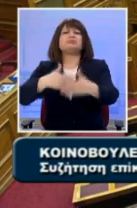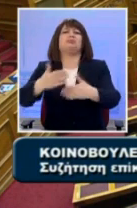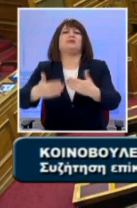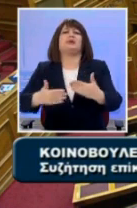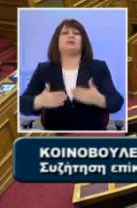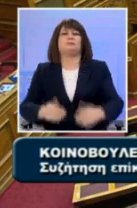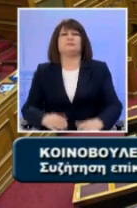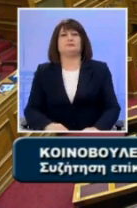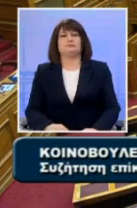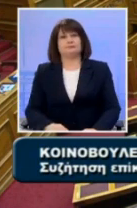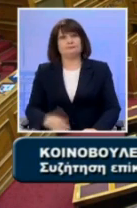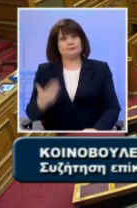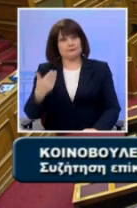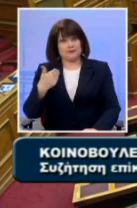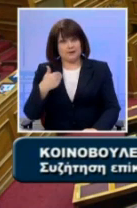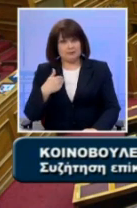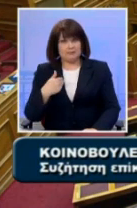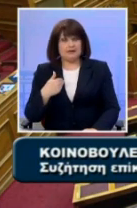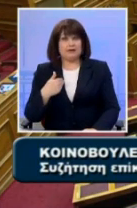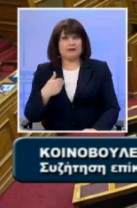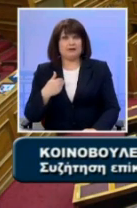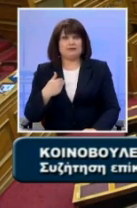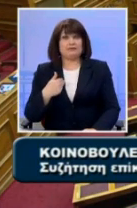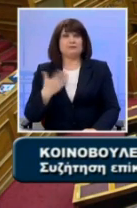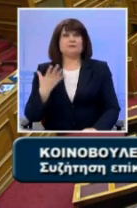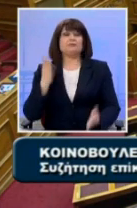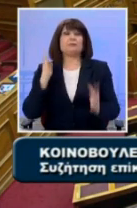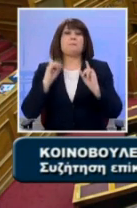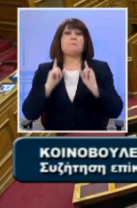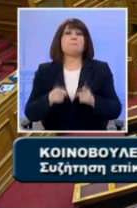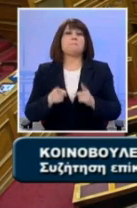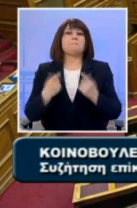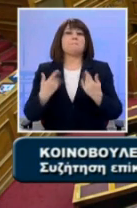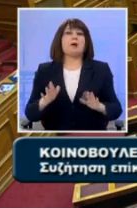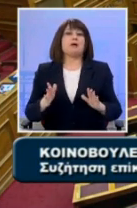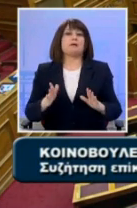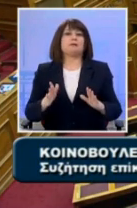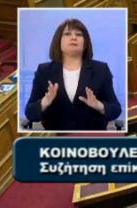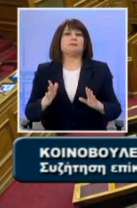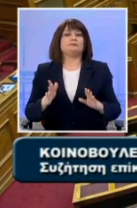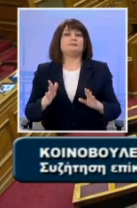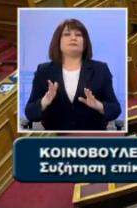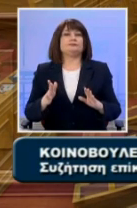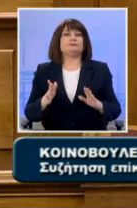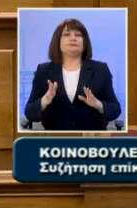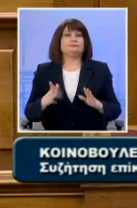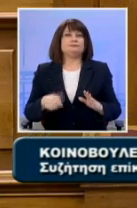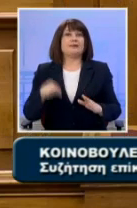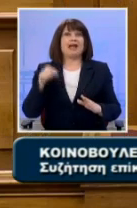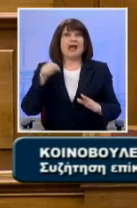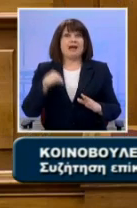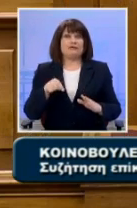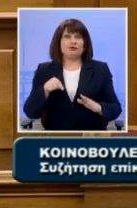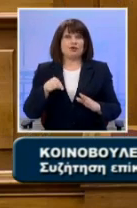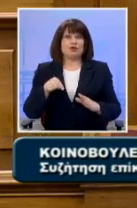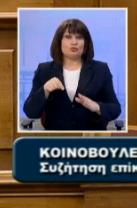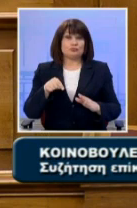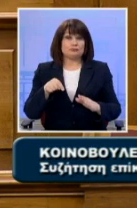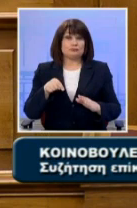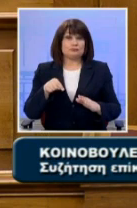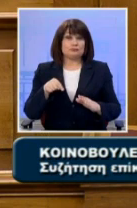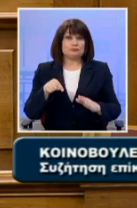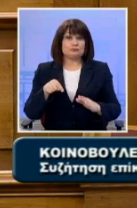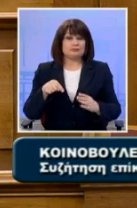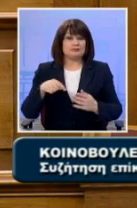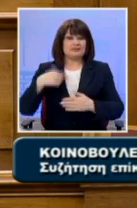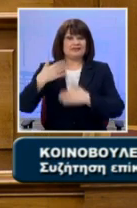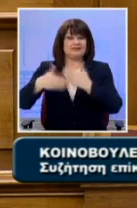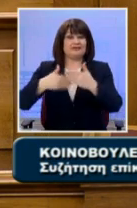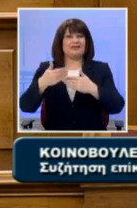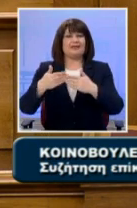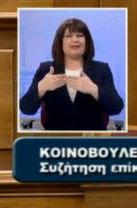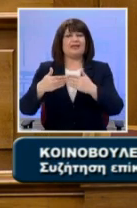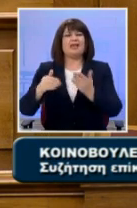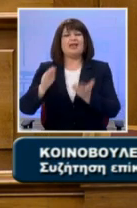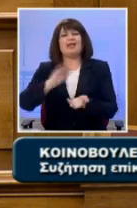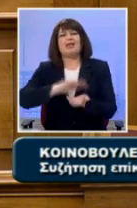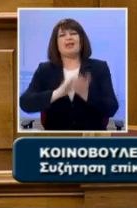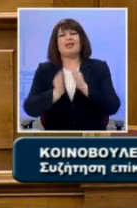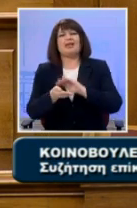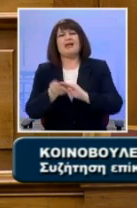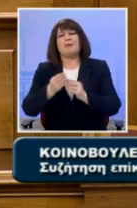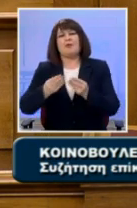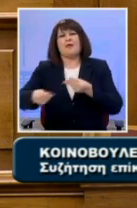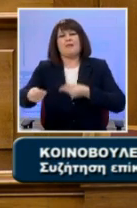Φυσικά και συνάδελφοι, εμείς έχουμε αποφασίσει αυτόν τον κύκλο της